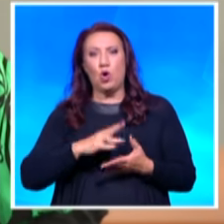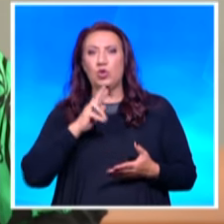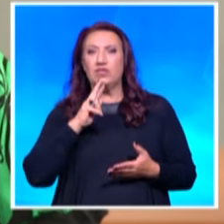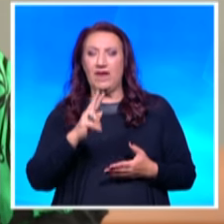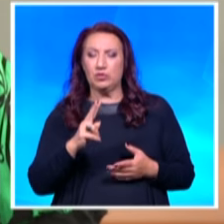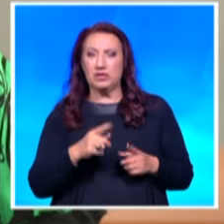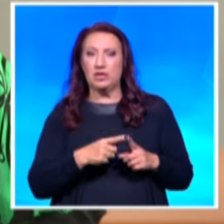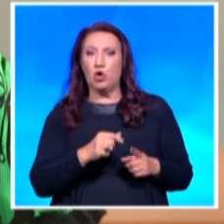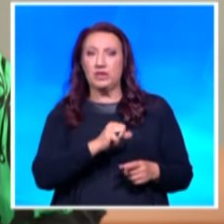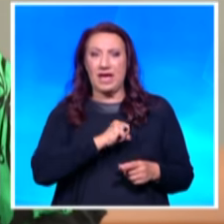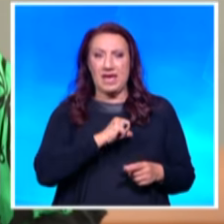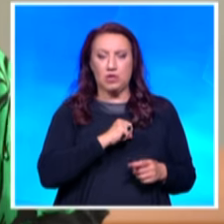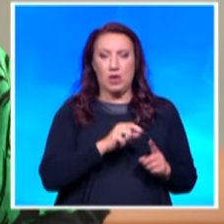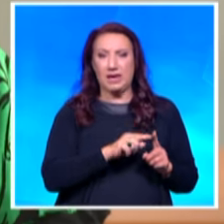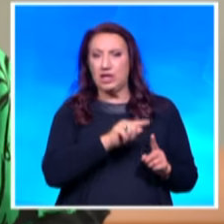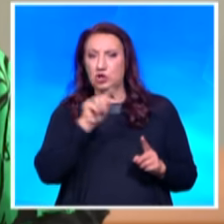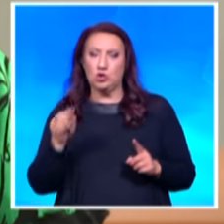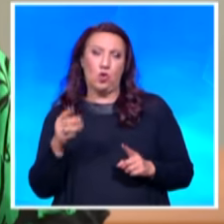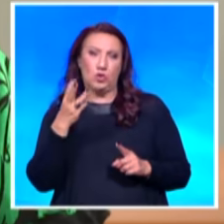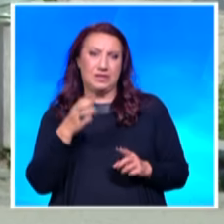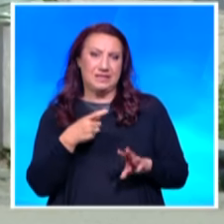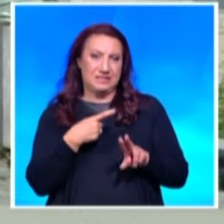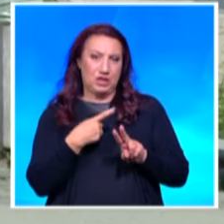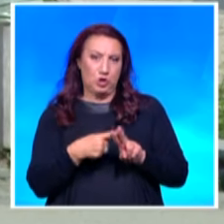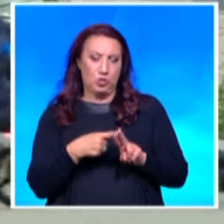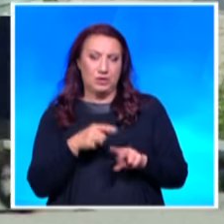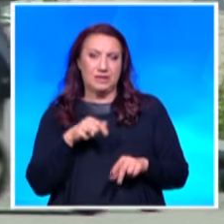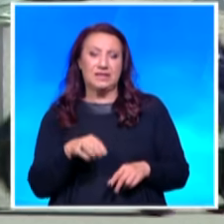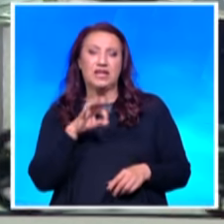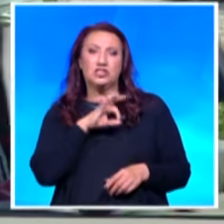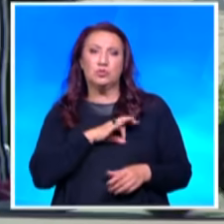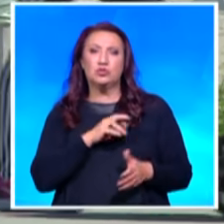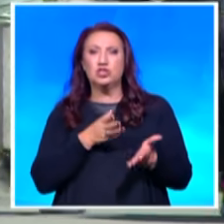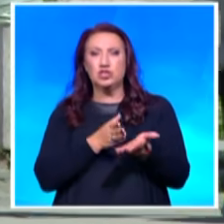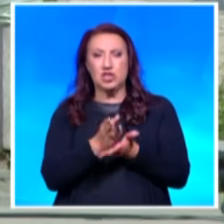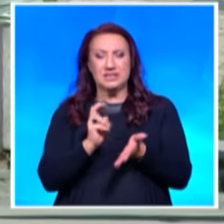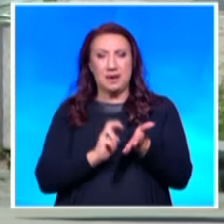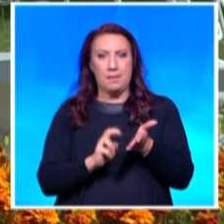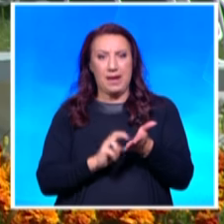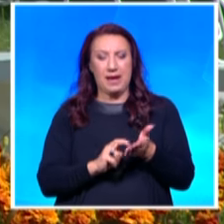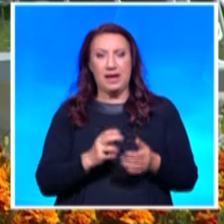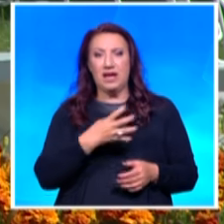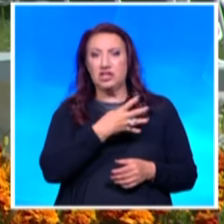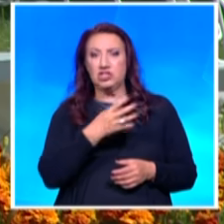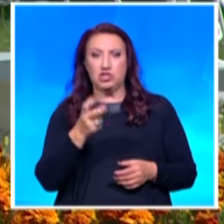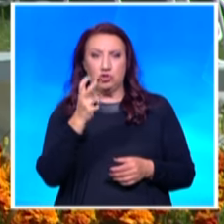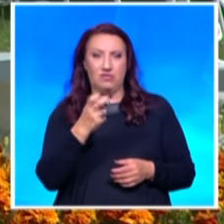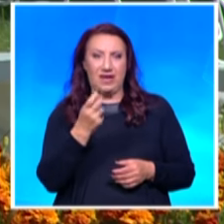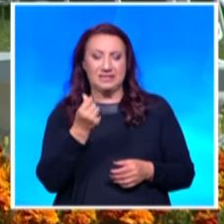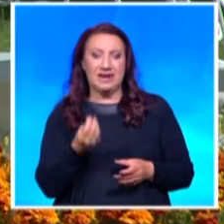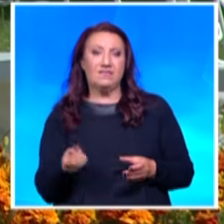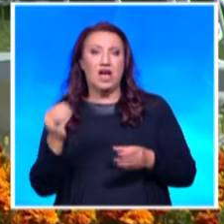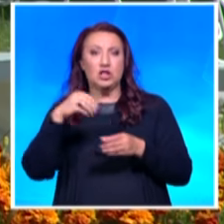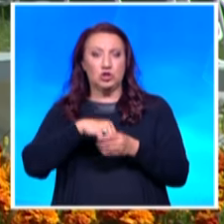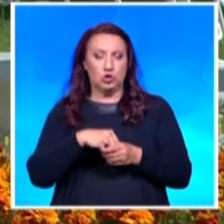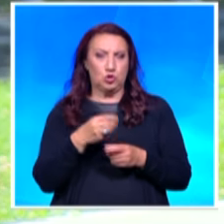от януари до 30 юни, днес ще получи по банковата си сметка 420 лева